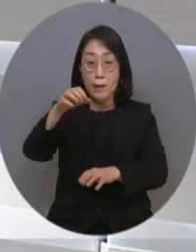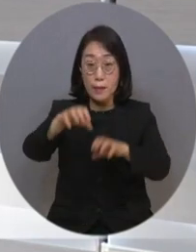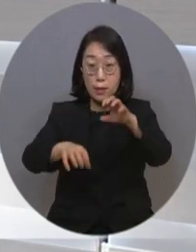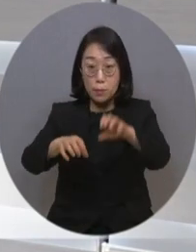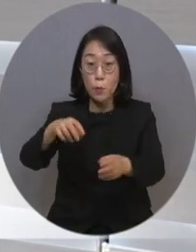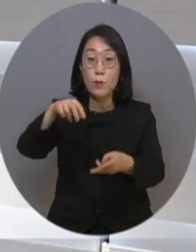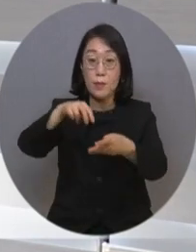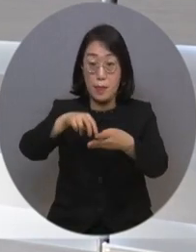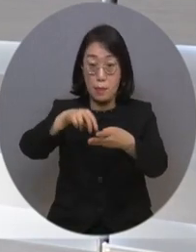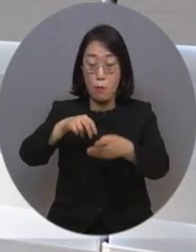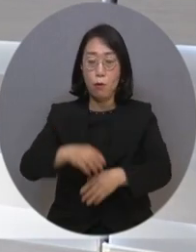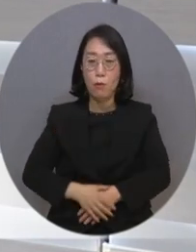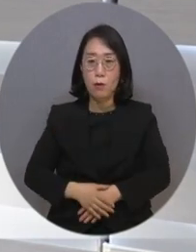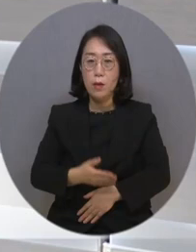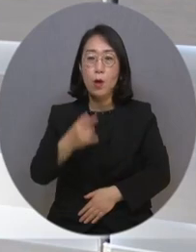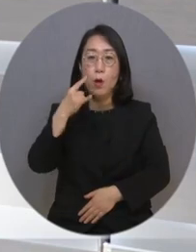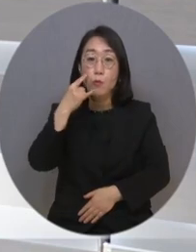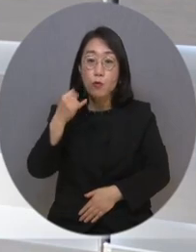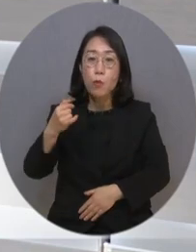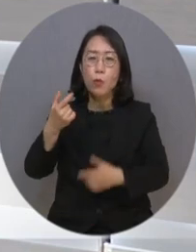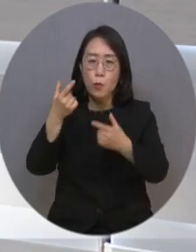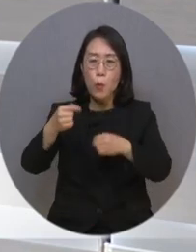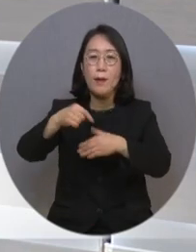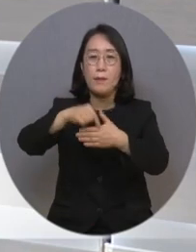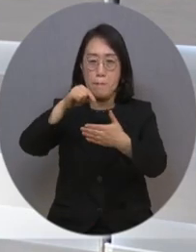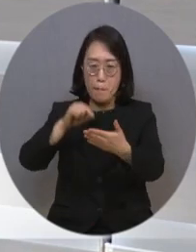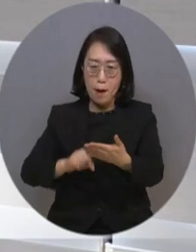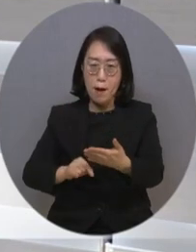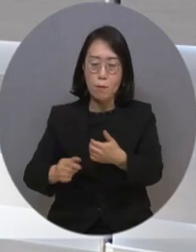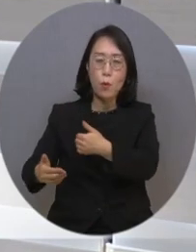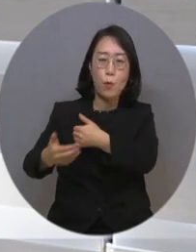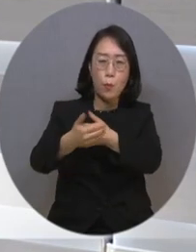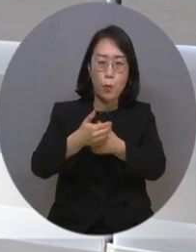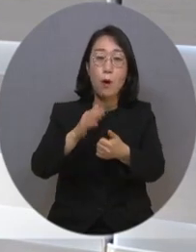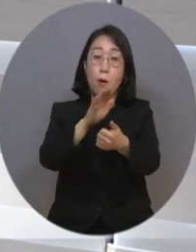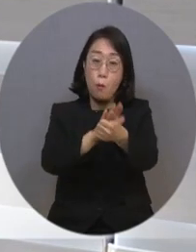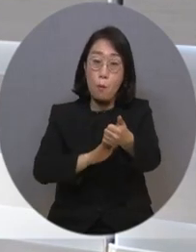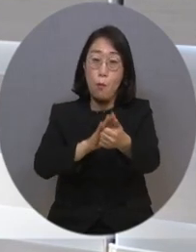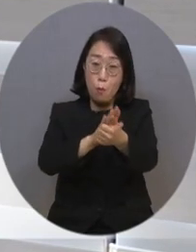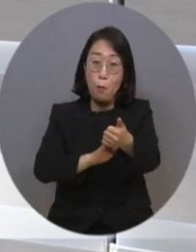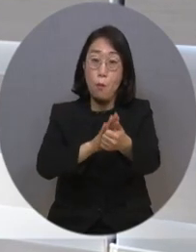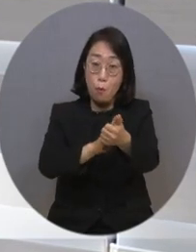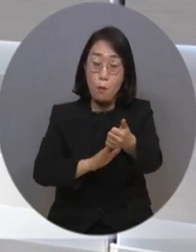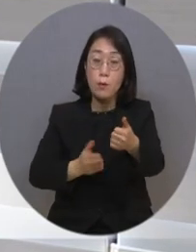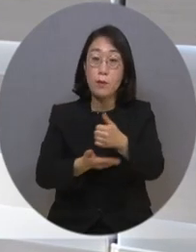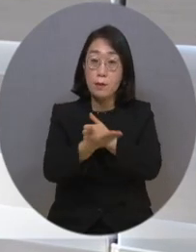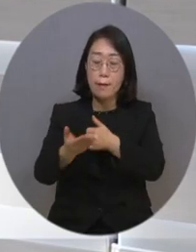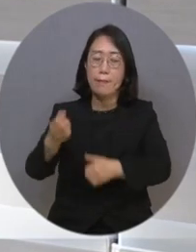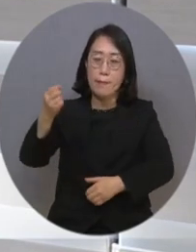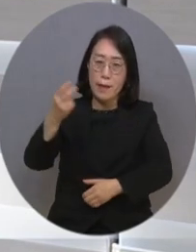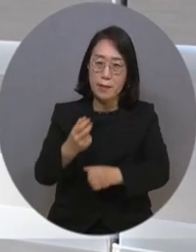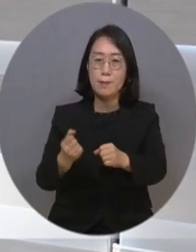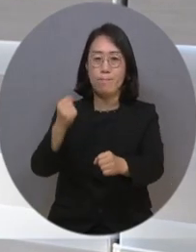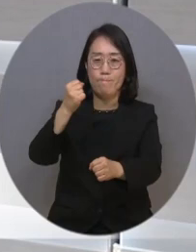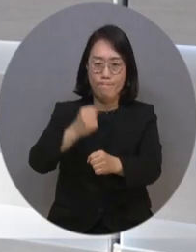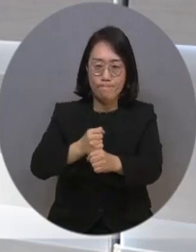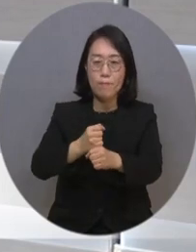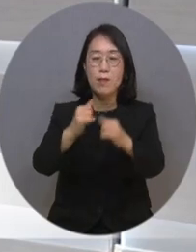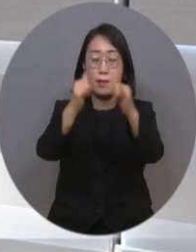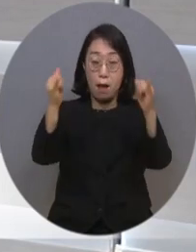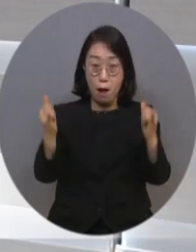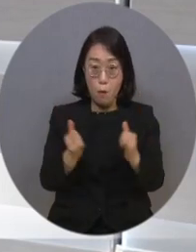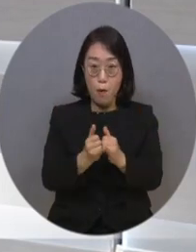전남센터는 이들의 부모와 같은 마음으로 이들의 가정과 같은 역할을 하면서 다시 세상을 향해